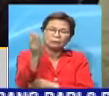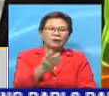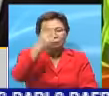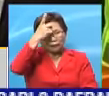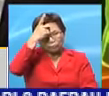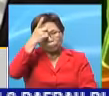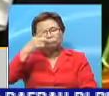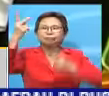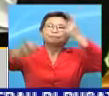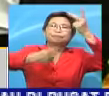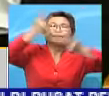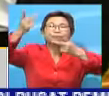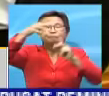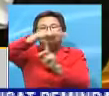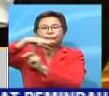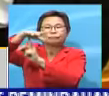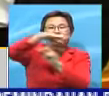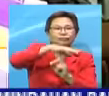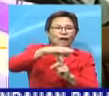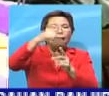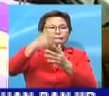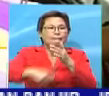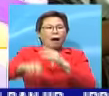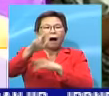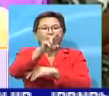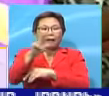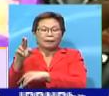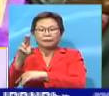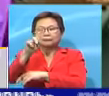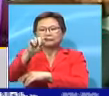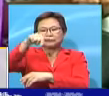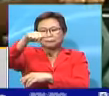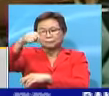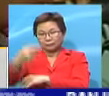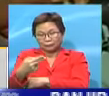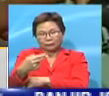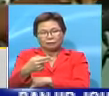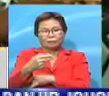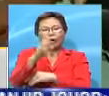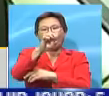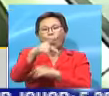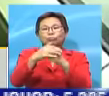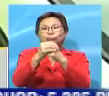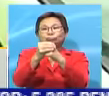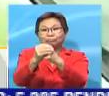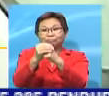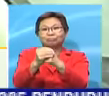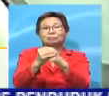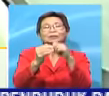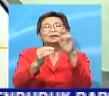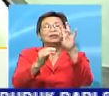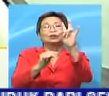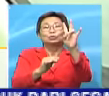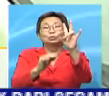Seri Nazri melakukan tinjauan udara bersama plus di hentian rehat dan rawat tapah perak Sempena Ops tahun baharu China sementara itu tujuh